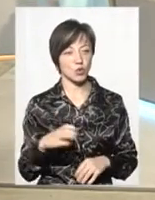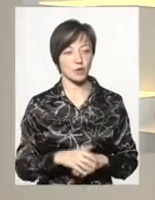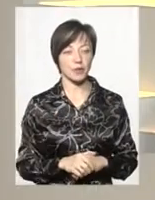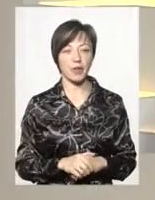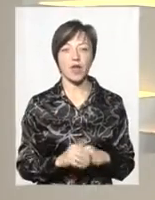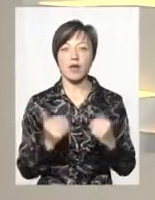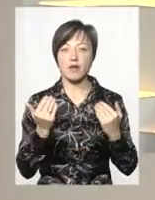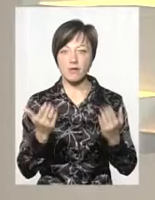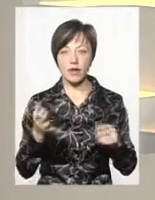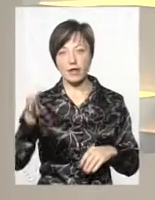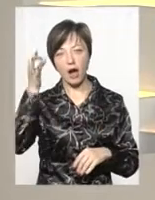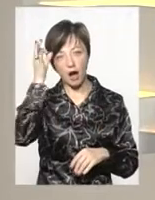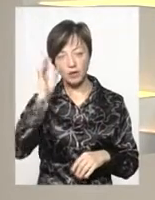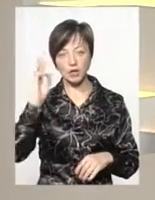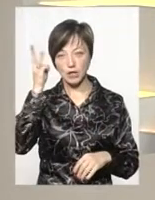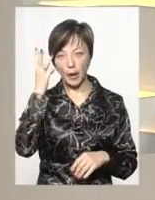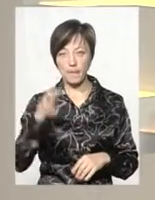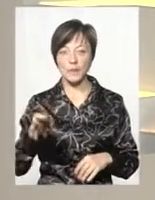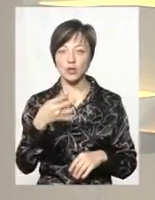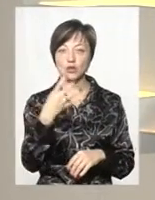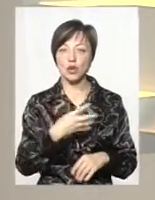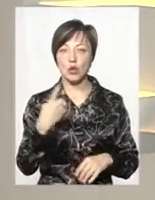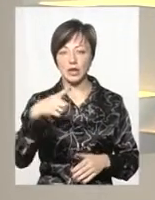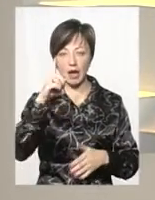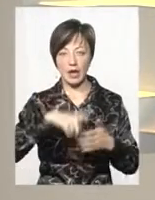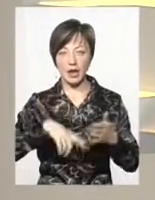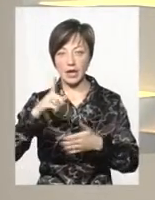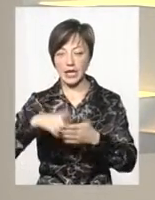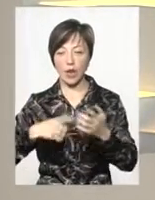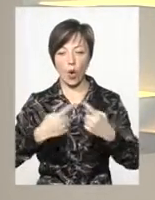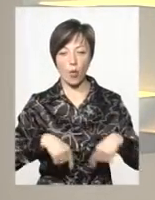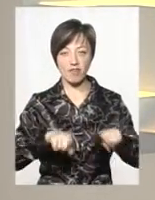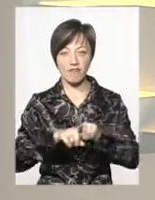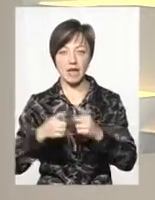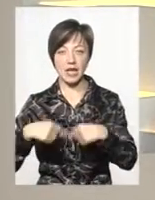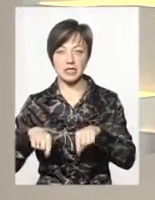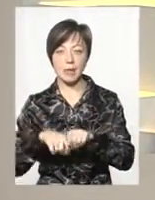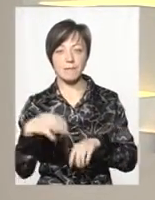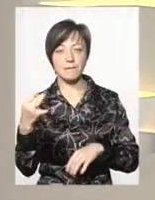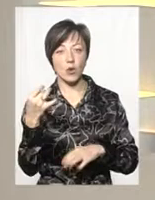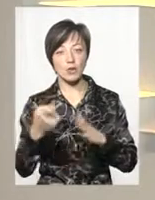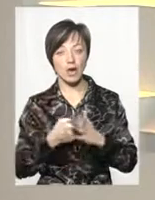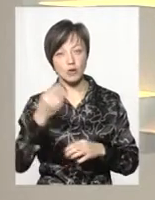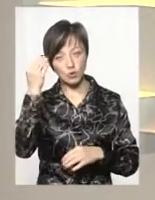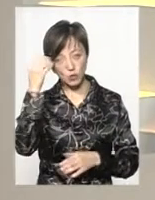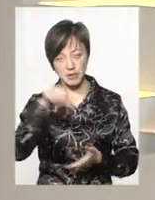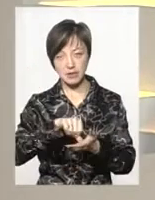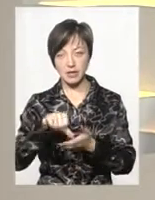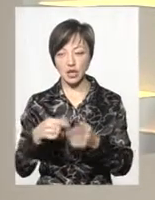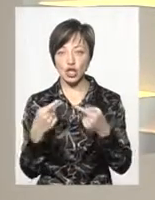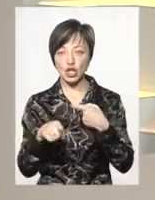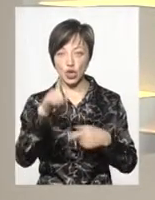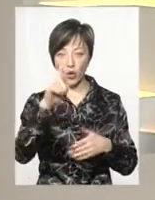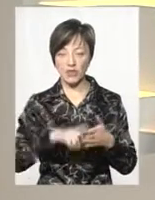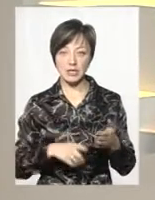Ви нагадували, що на Хмельниччині 41 релігійна конфесія, і ми поцікавилися думкою представників інших конфесій,